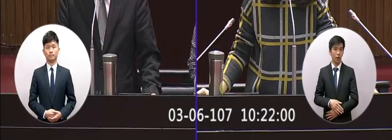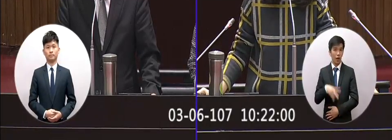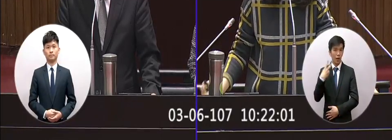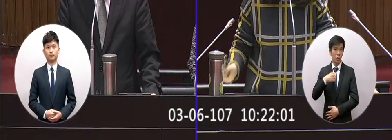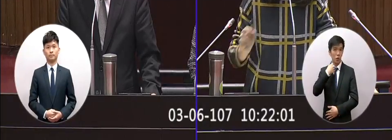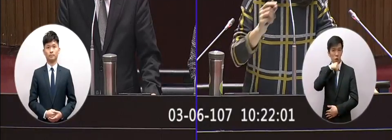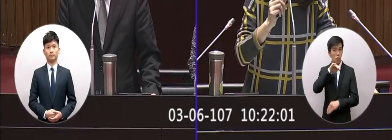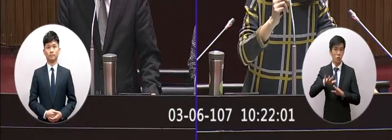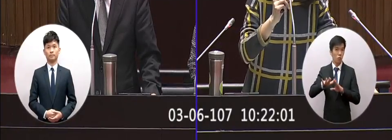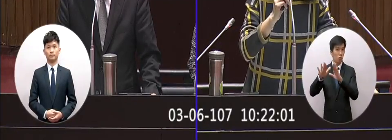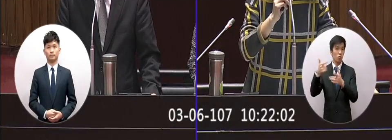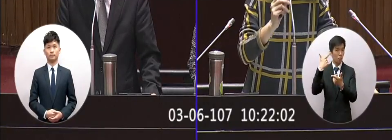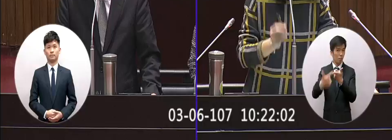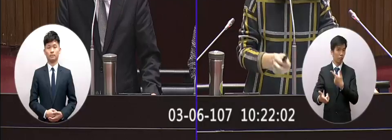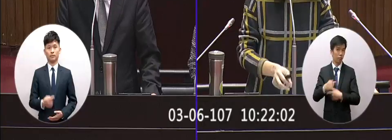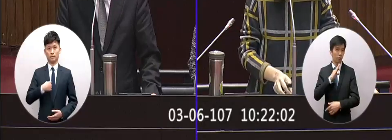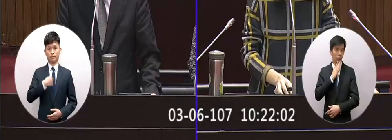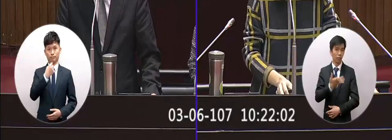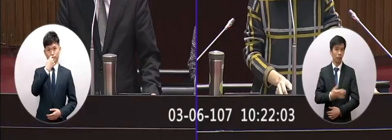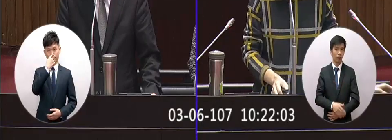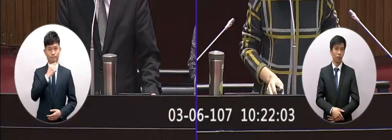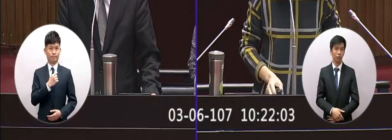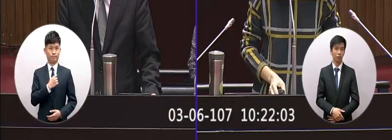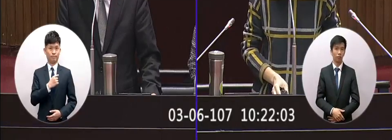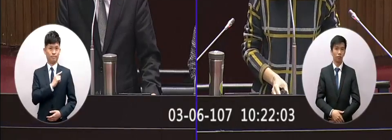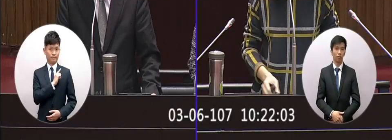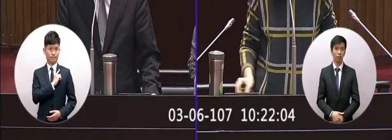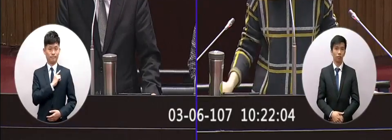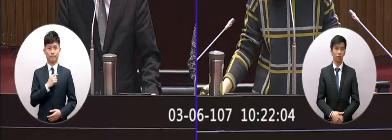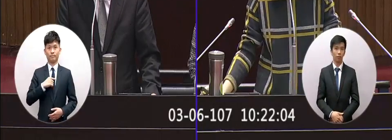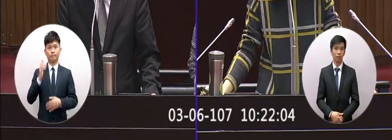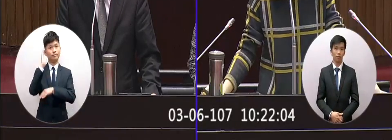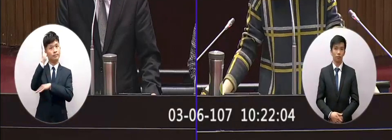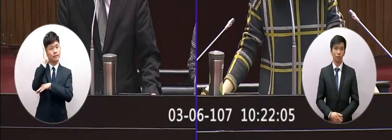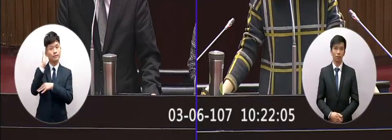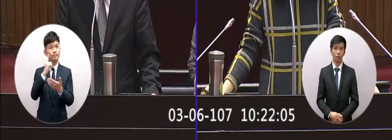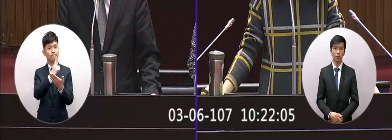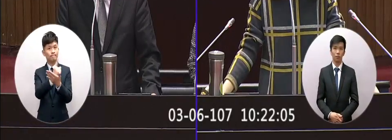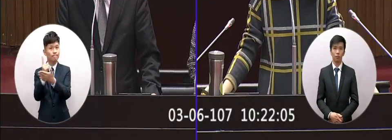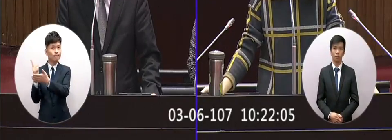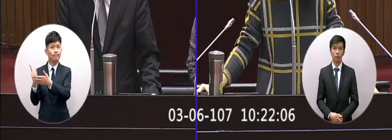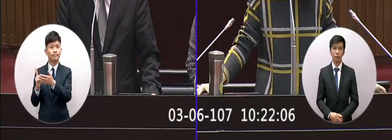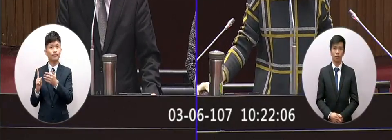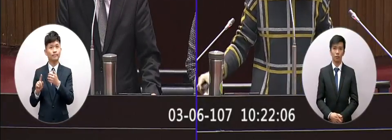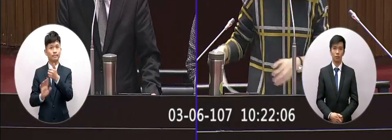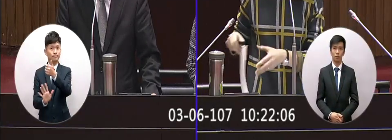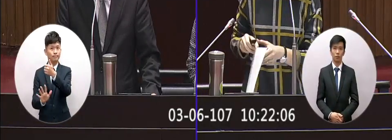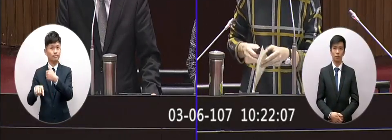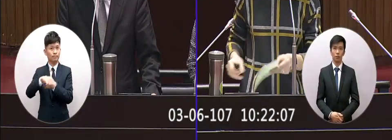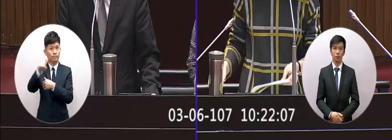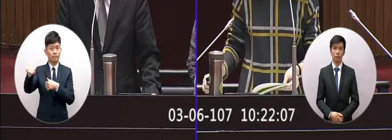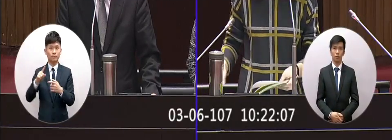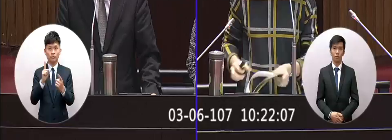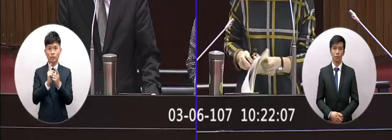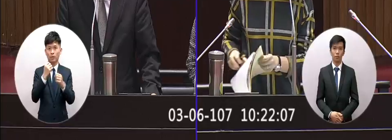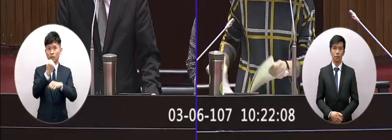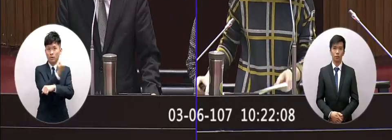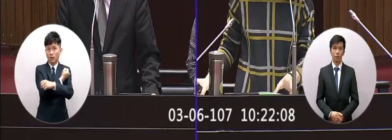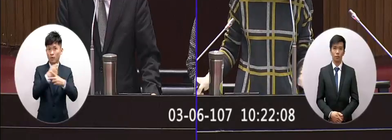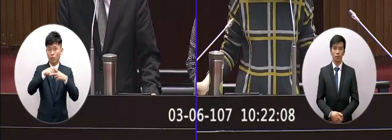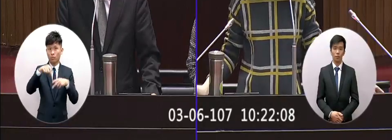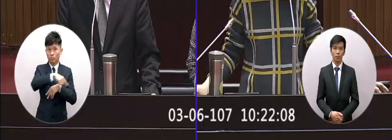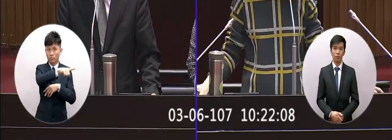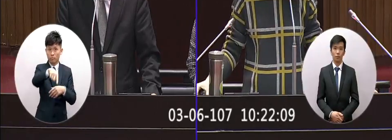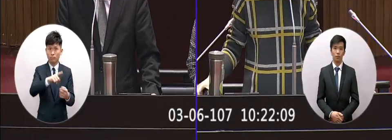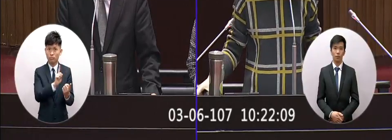进步的国家？ 我本人也好，或是政府每一个人也好，当然都会善待劳工，那